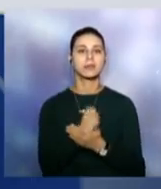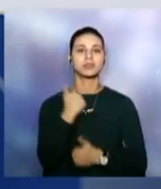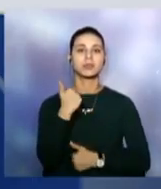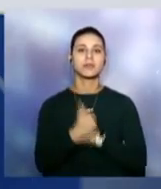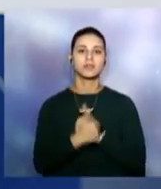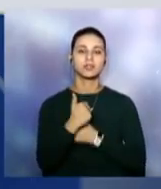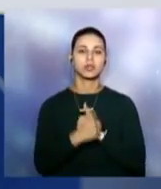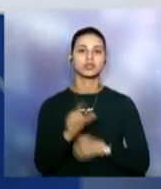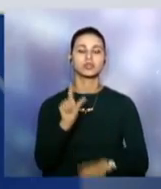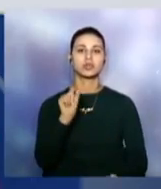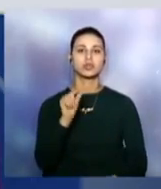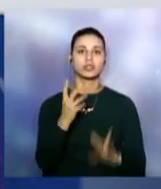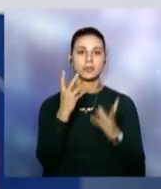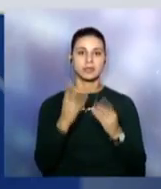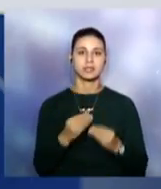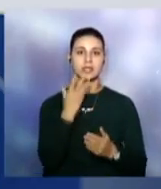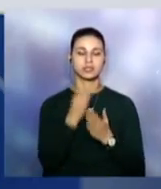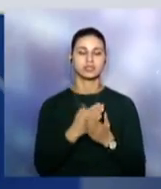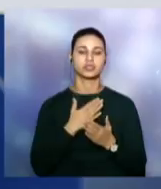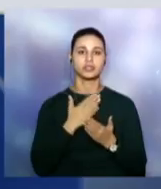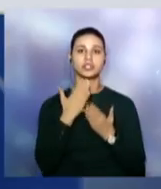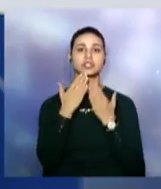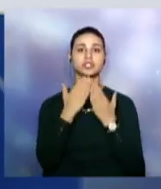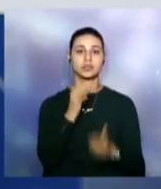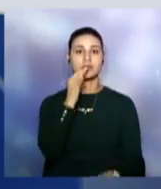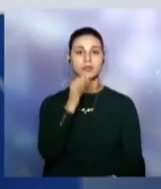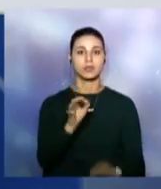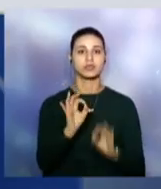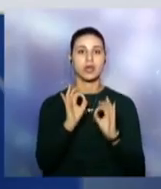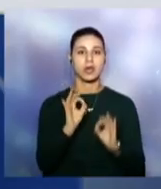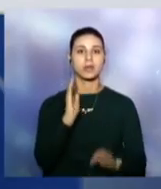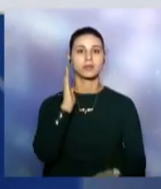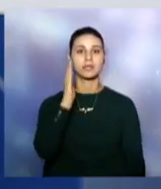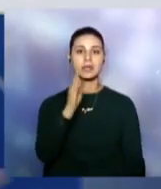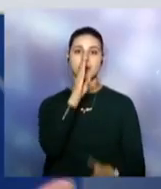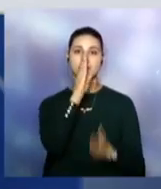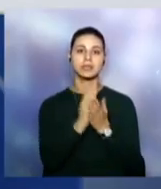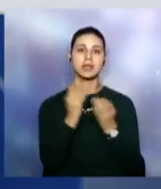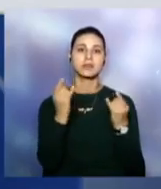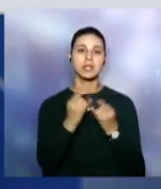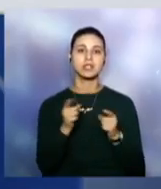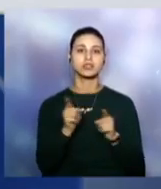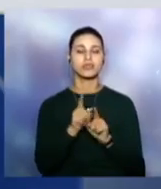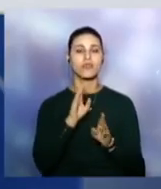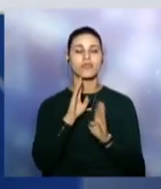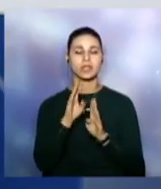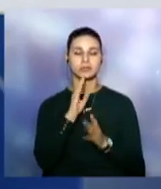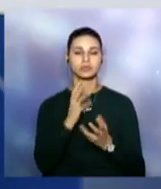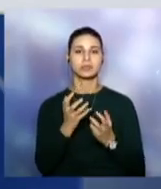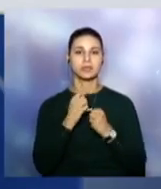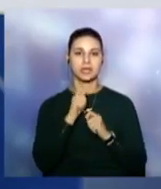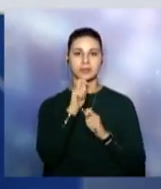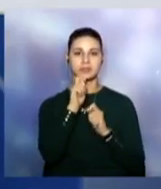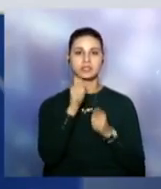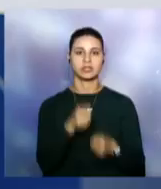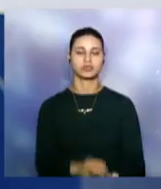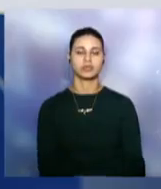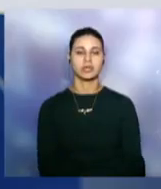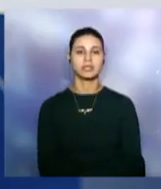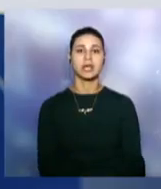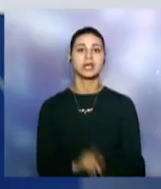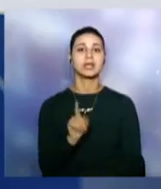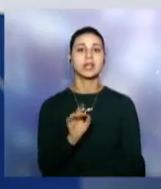ვიქტორიანს, ანუ ორშაბათს, ვინც ჩვენს მიერ დასმულ კითხვას ამომწორავს, სწორ პასუხს გასცემს როგორც პირდაპირ ეთერში, ასევე Facebook-ზე, მიიღებს საჩუქრად.